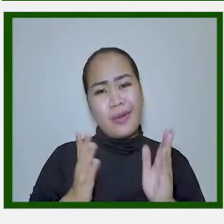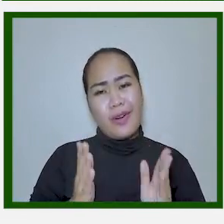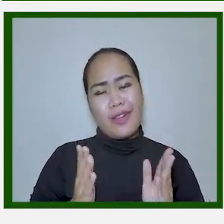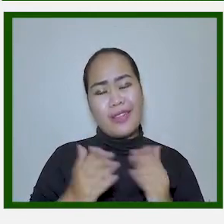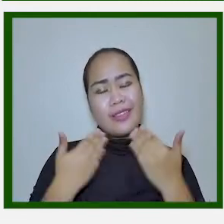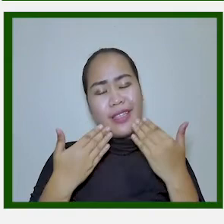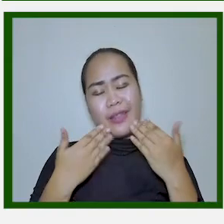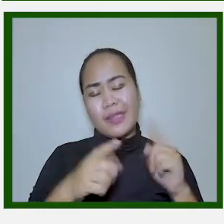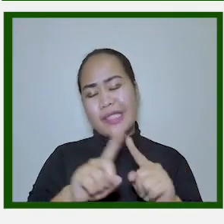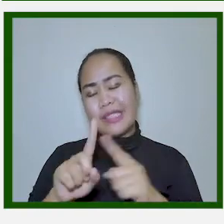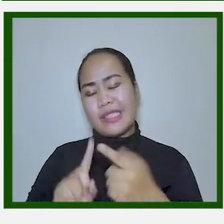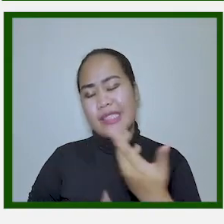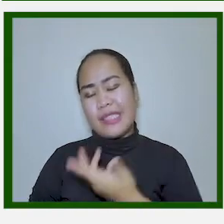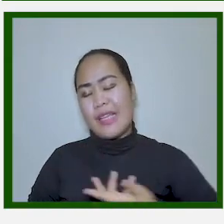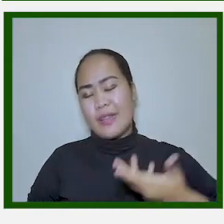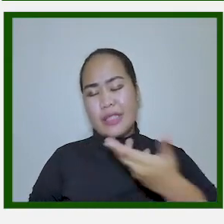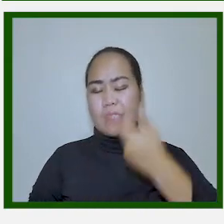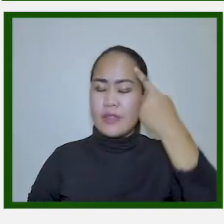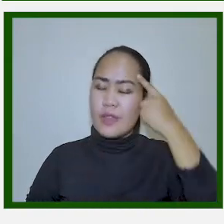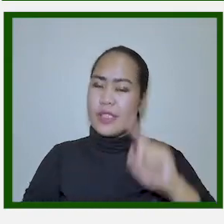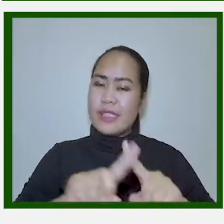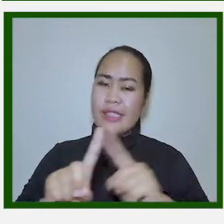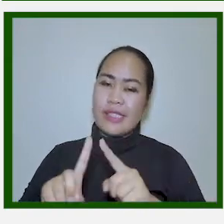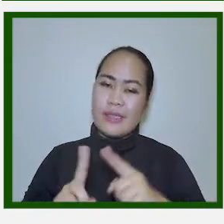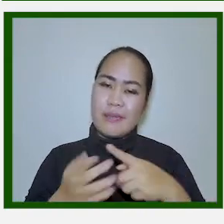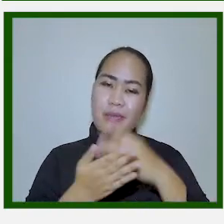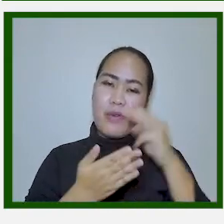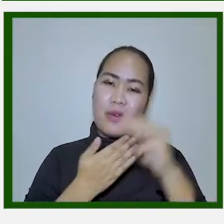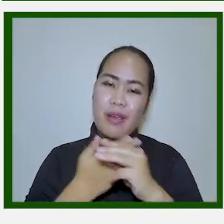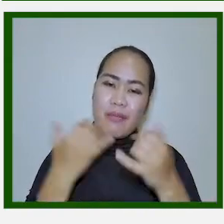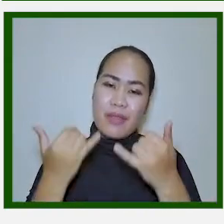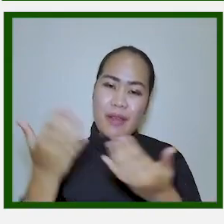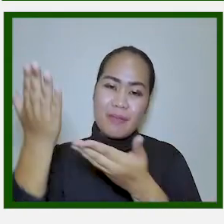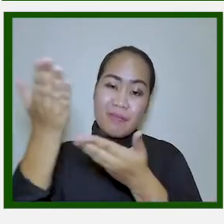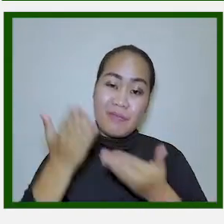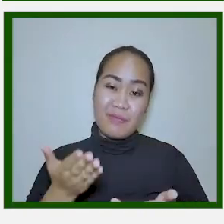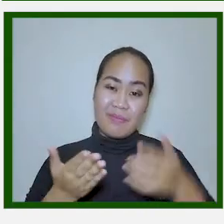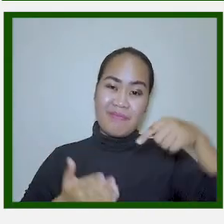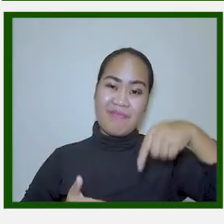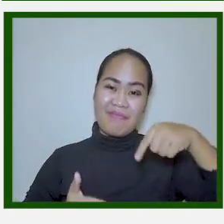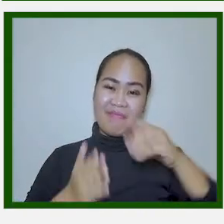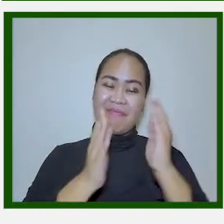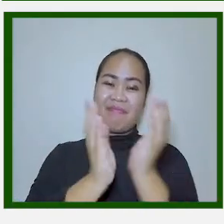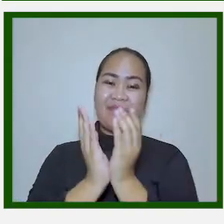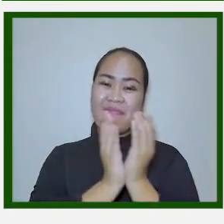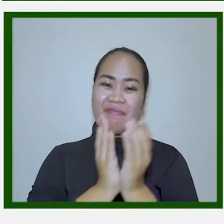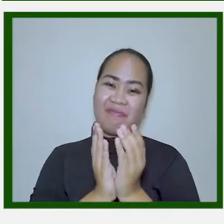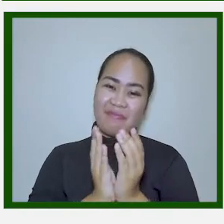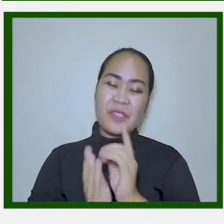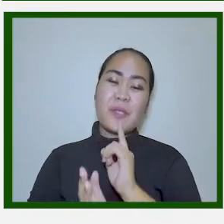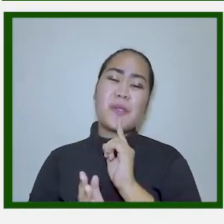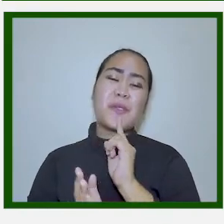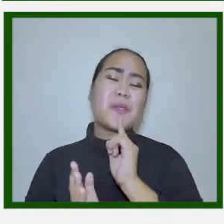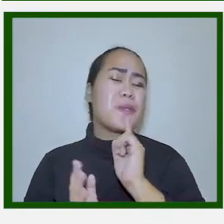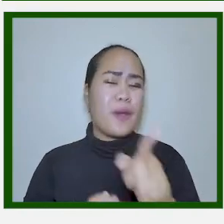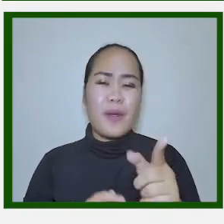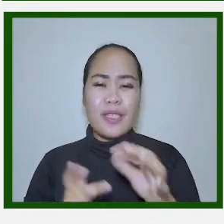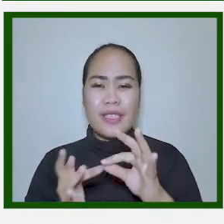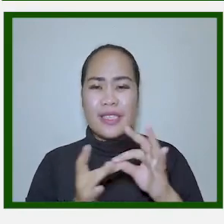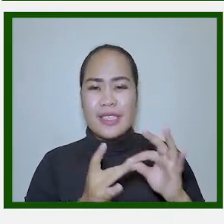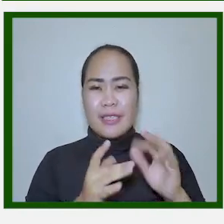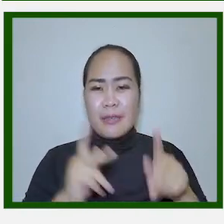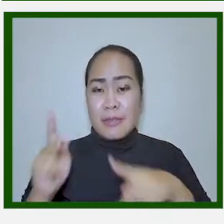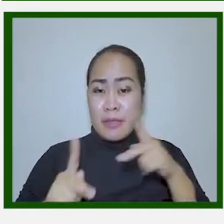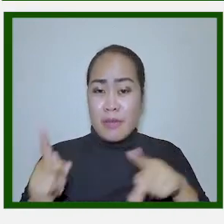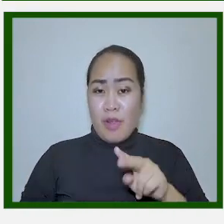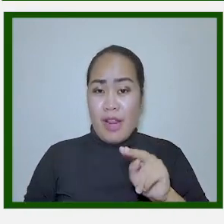dito po sa ating komunidad. And most especially, no, sa ating mga constituents and netizens, maraming salamat sa inyong